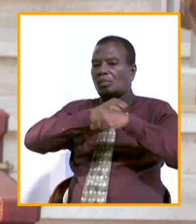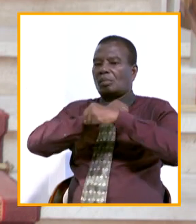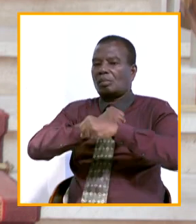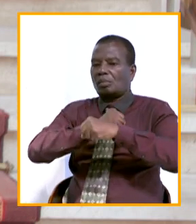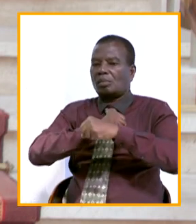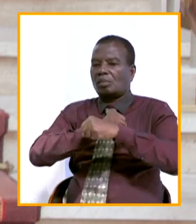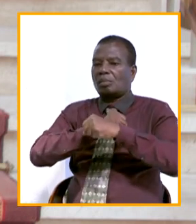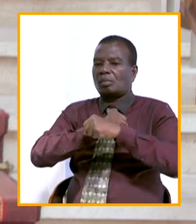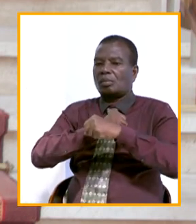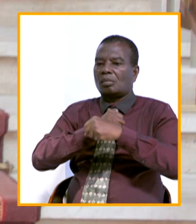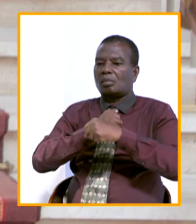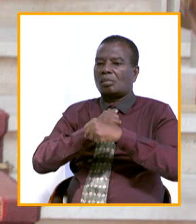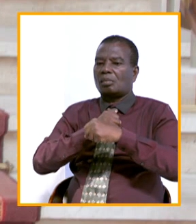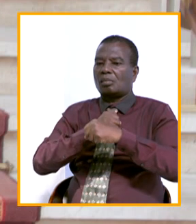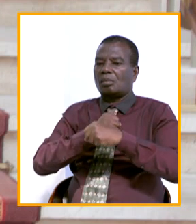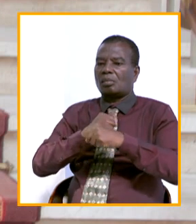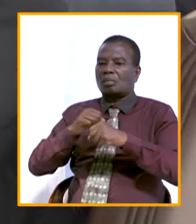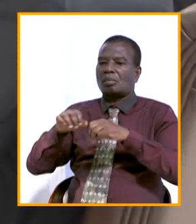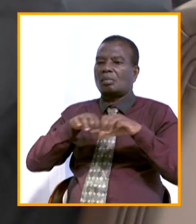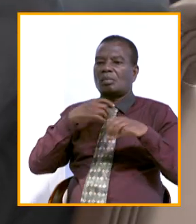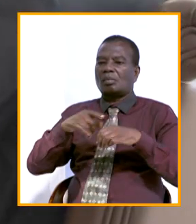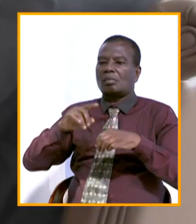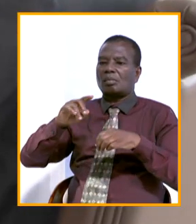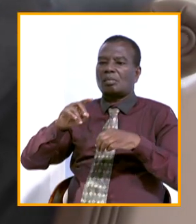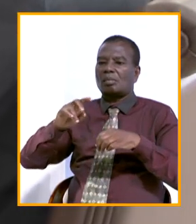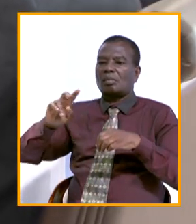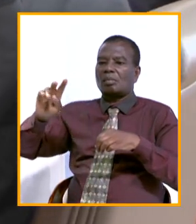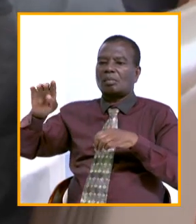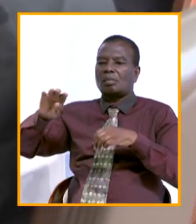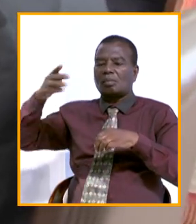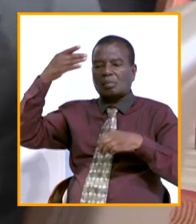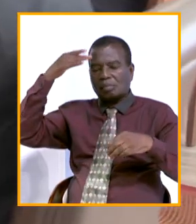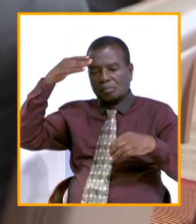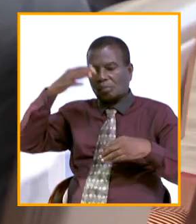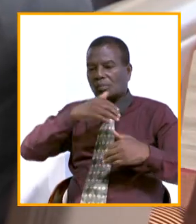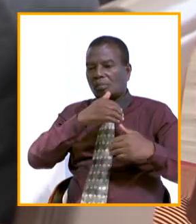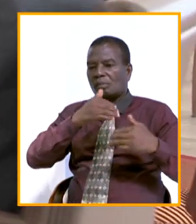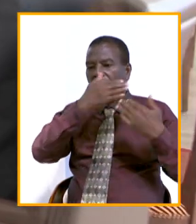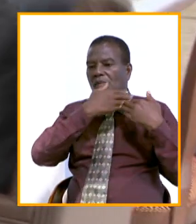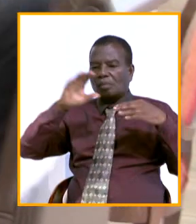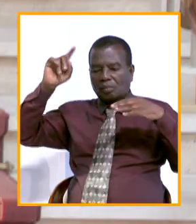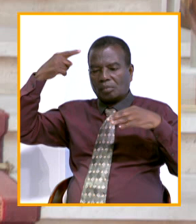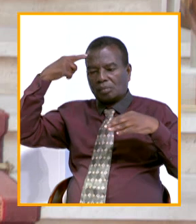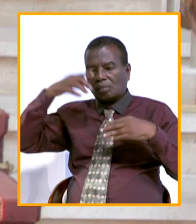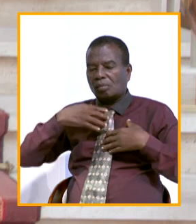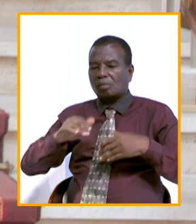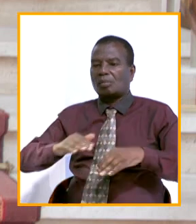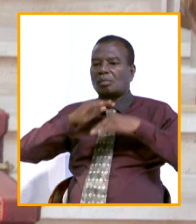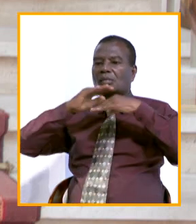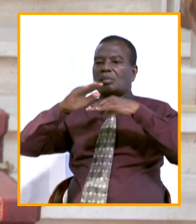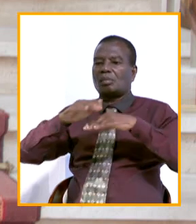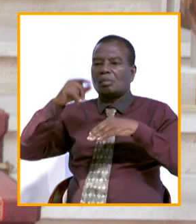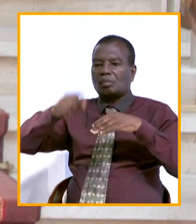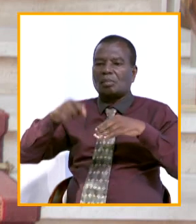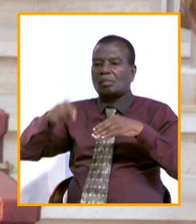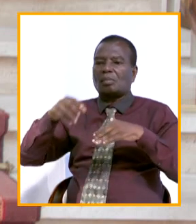Défense, assurant actuellement l'intérim du Premier ministre, chef du gouvernement, en vue de la satisfaction de ses